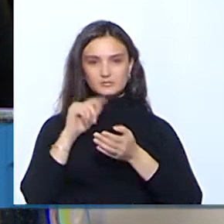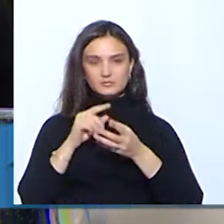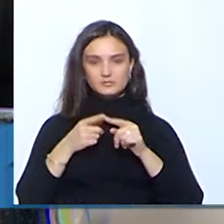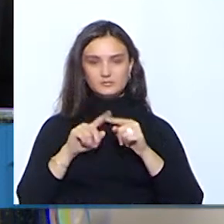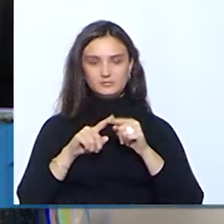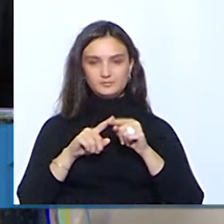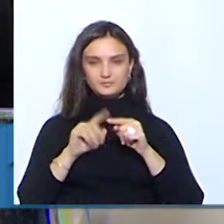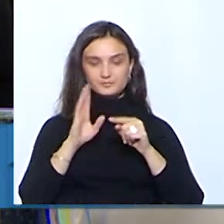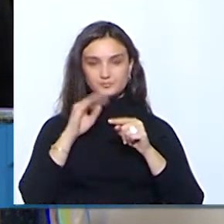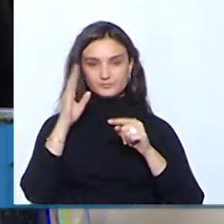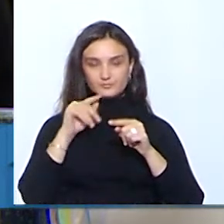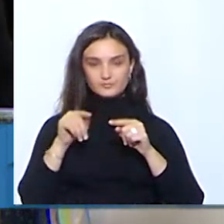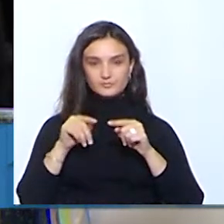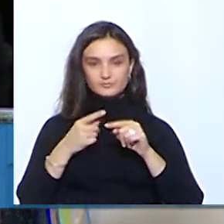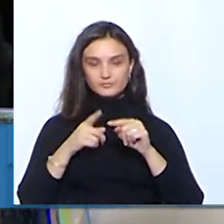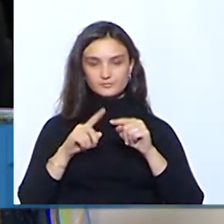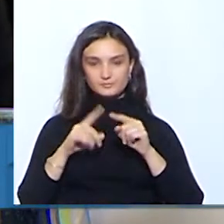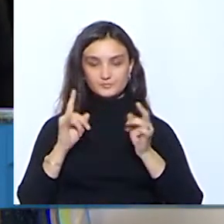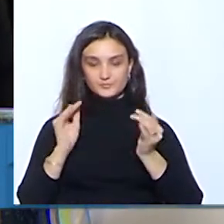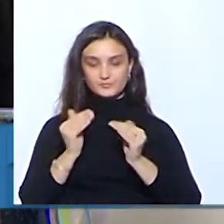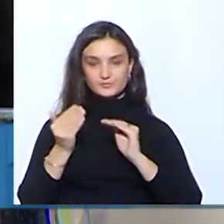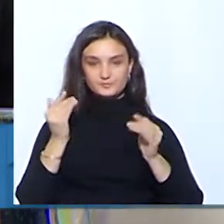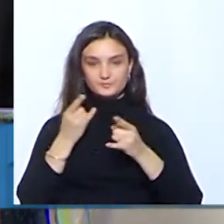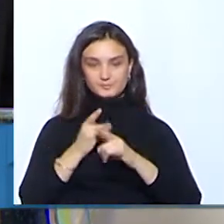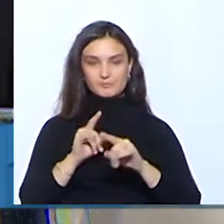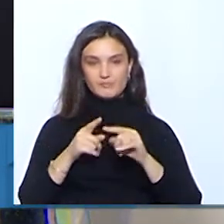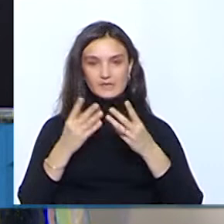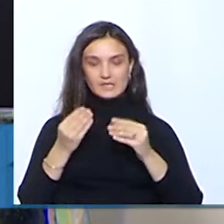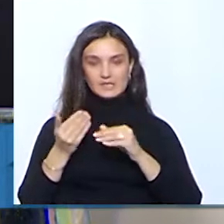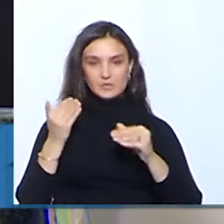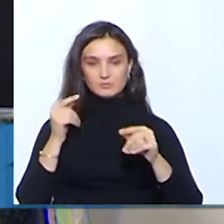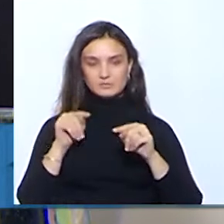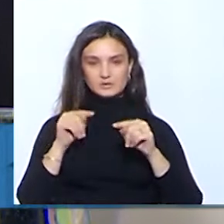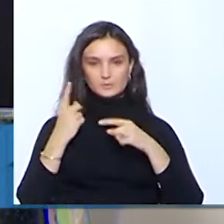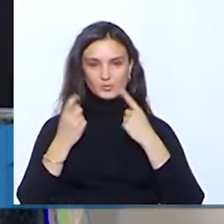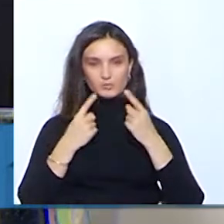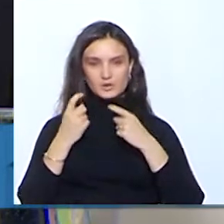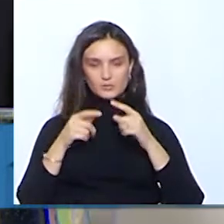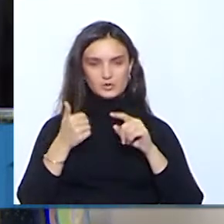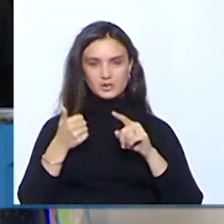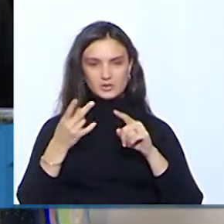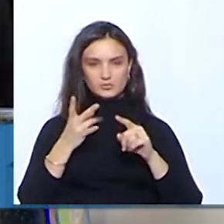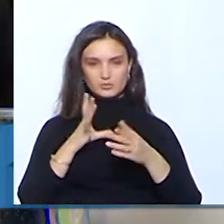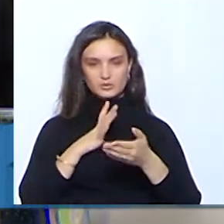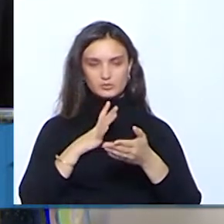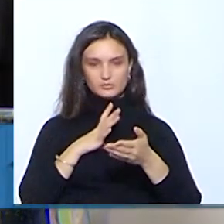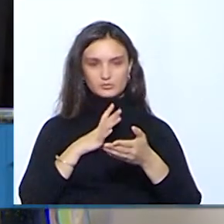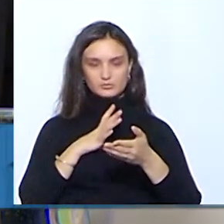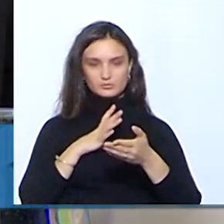მშობელმა, როდესაც მას ყავს დღენაკლული ახალშობილი, დღენაკლულობაზე მან ის ინფორმირებული კარგად უნდა